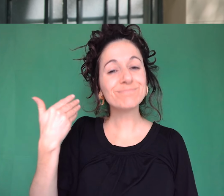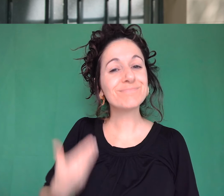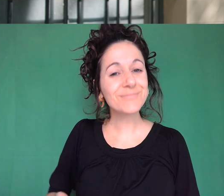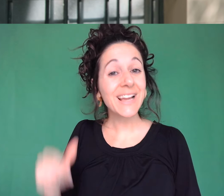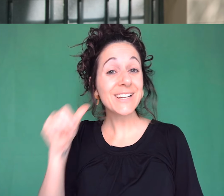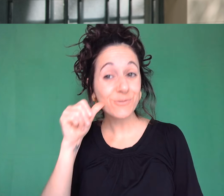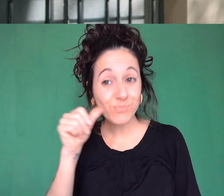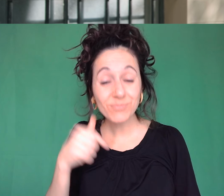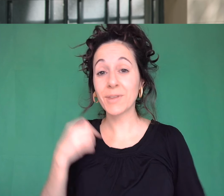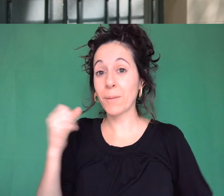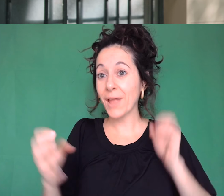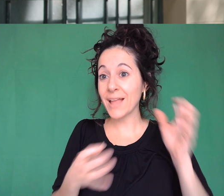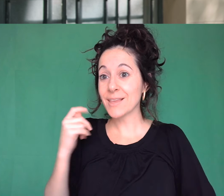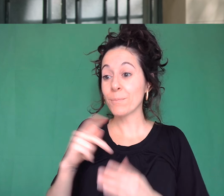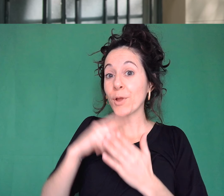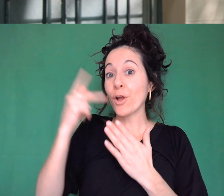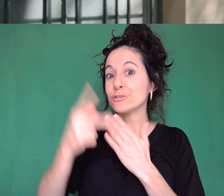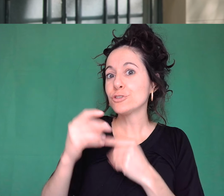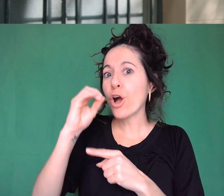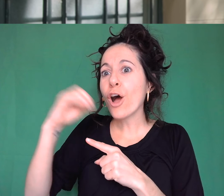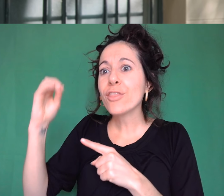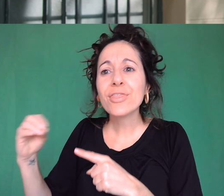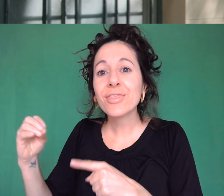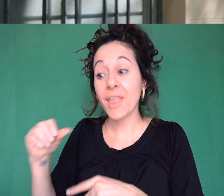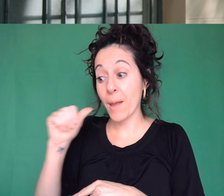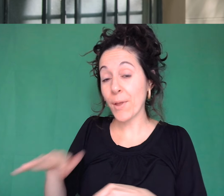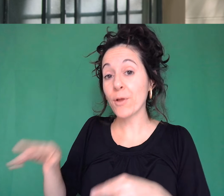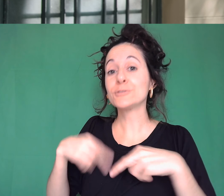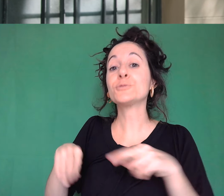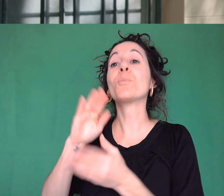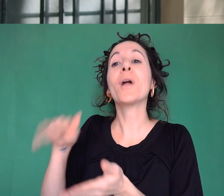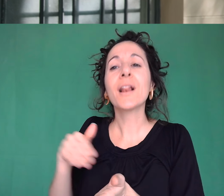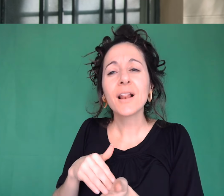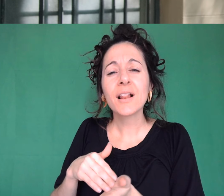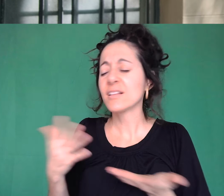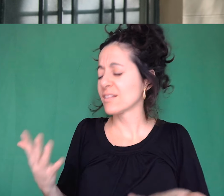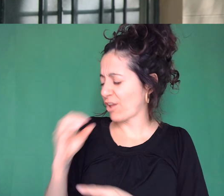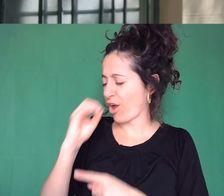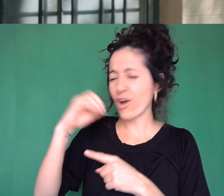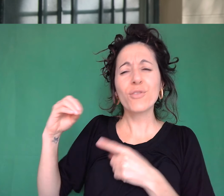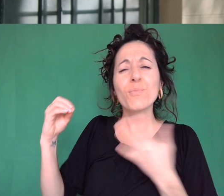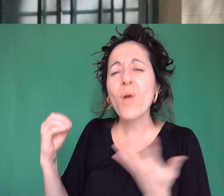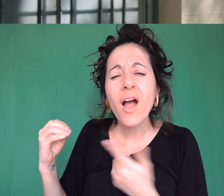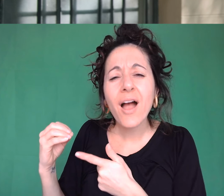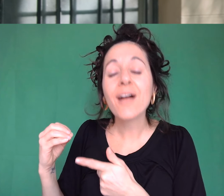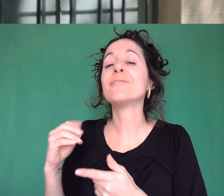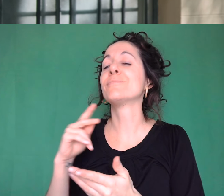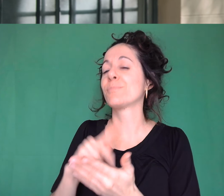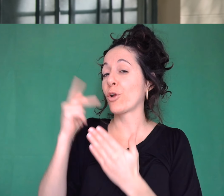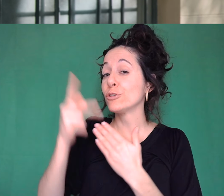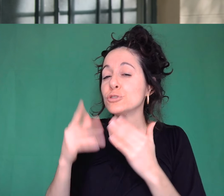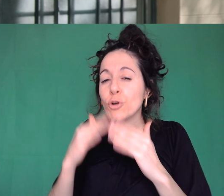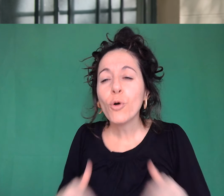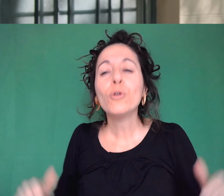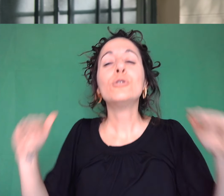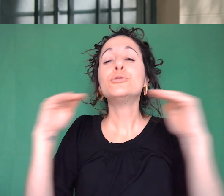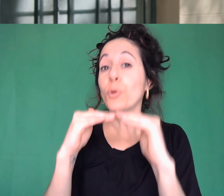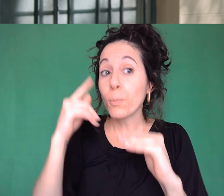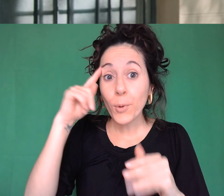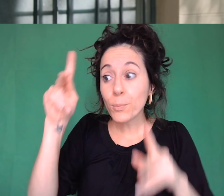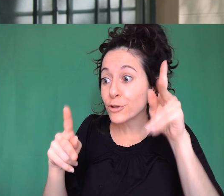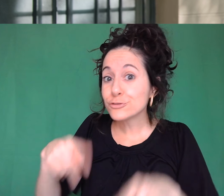Bonjour, c'est Anouk, l'animatrice du projet OND d'Akepa Montréal Régional. OND, c'est un projet qui vise l'inclusion des personnes sourdes